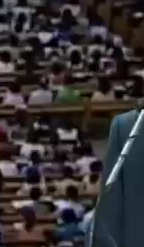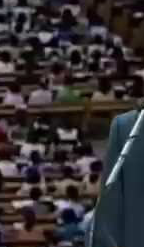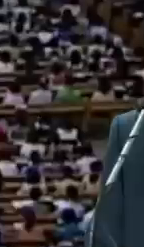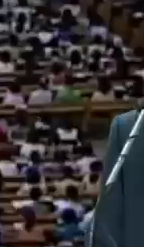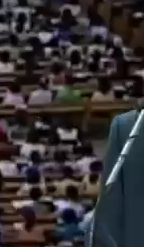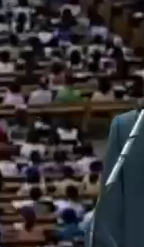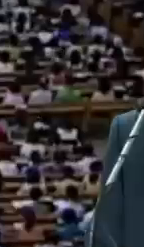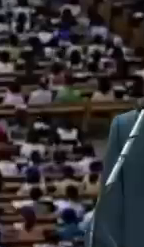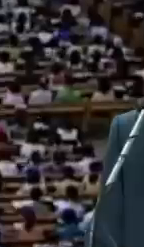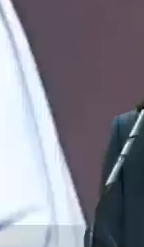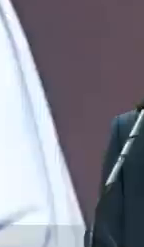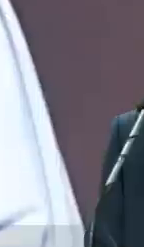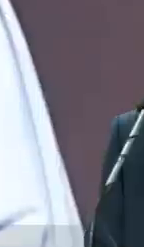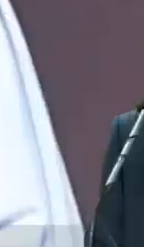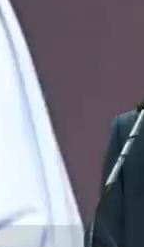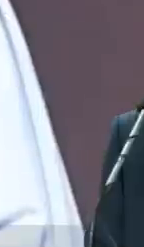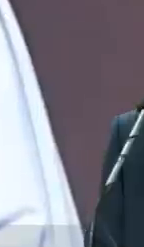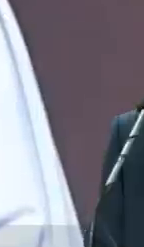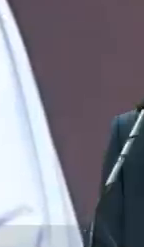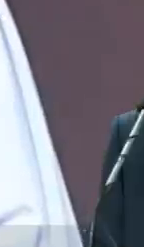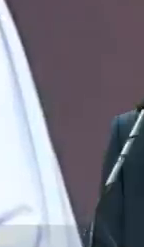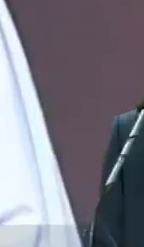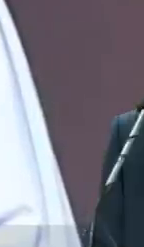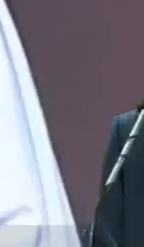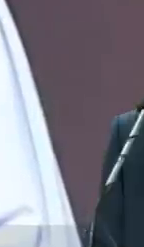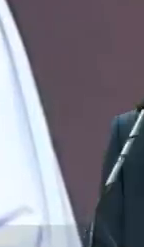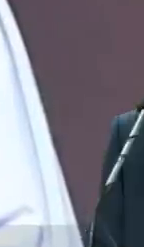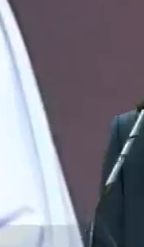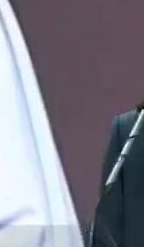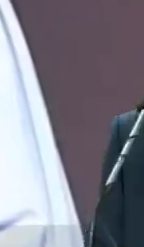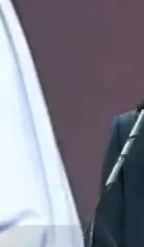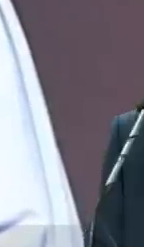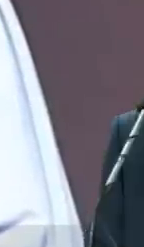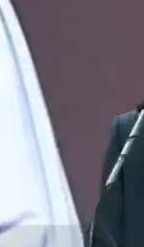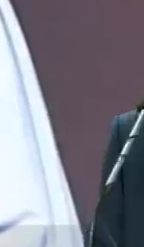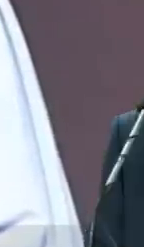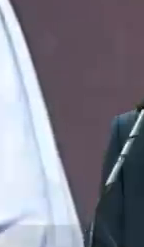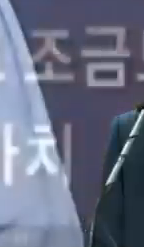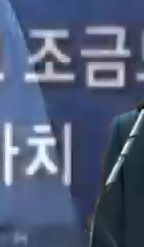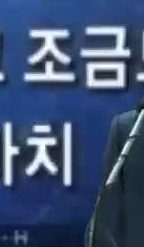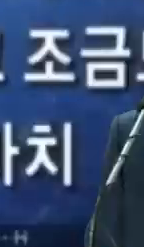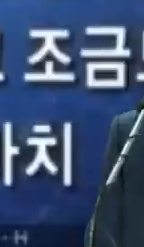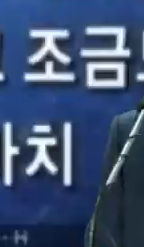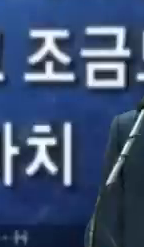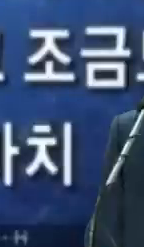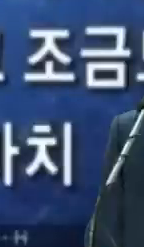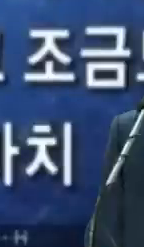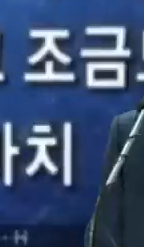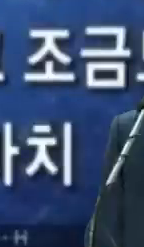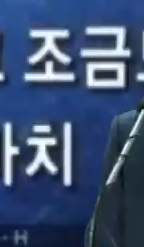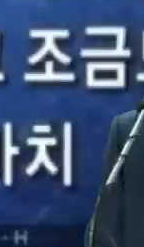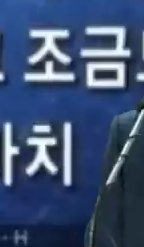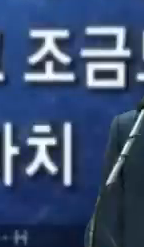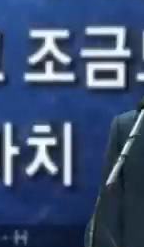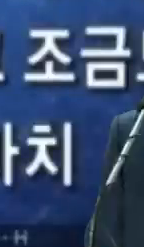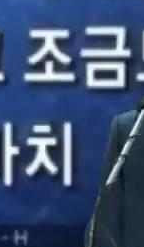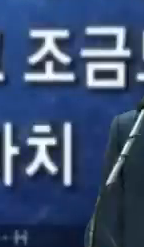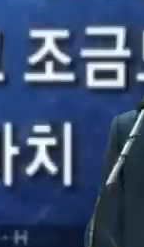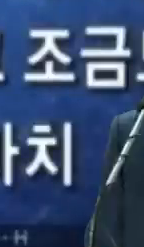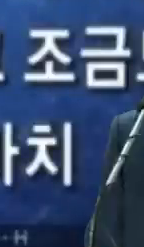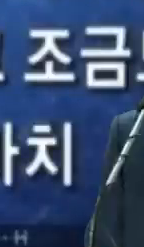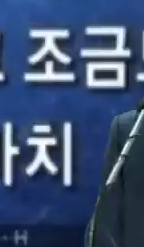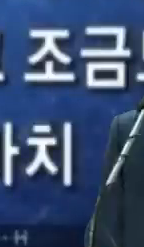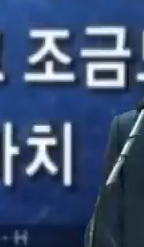오늘 은혜 받으실 말씀은 야고보서 1장 5절에서 8절 말씀입니다. 야고보서 1장